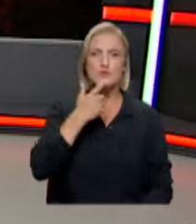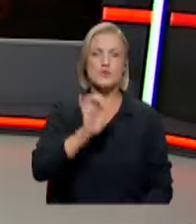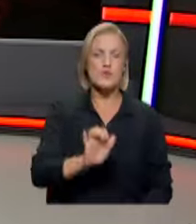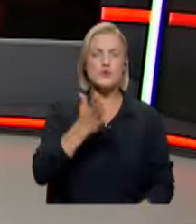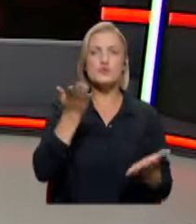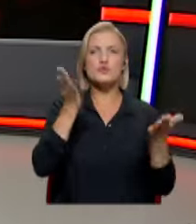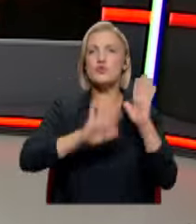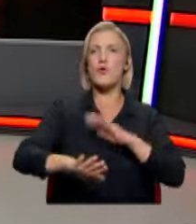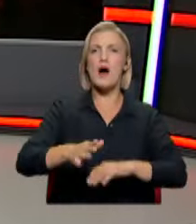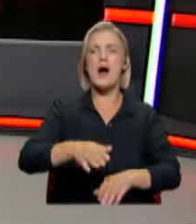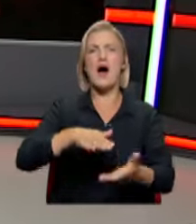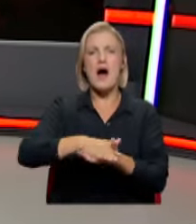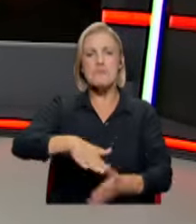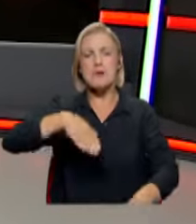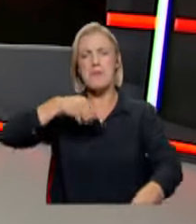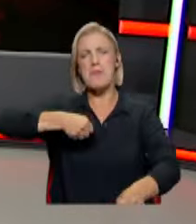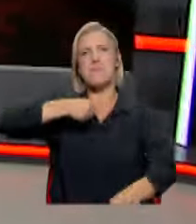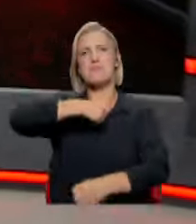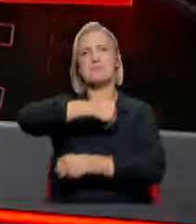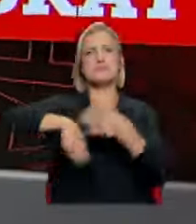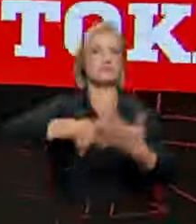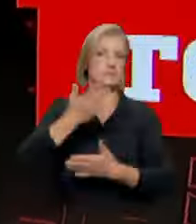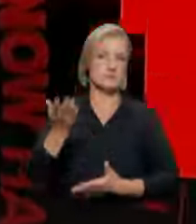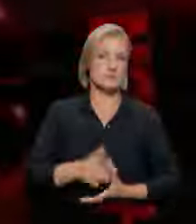tekme tokat birbirlerine girdiler.